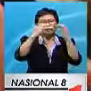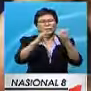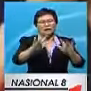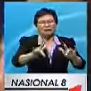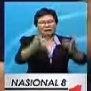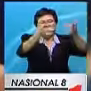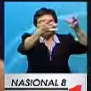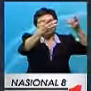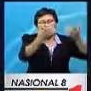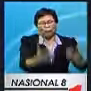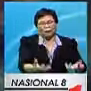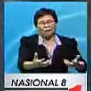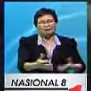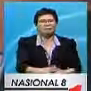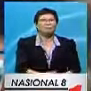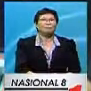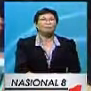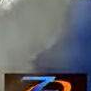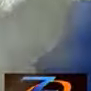lightweight.